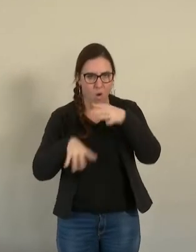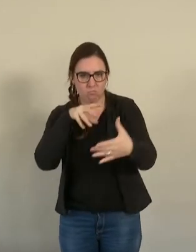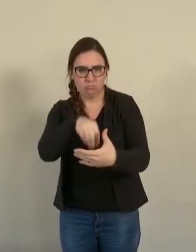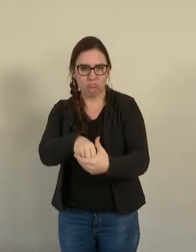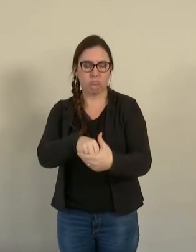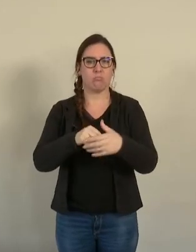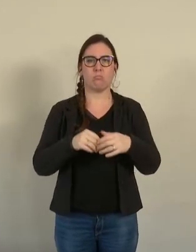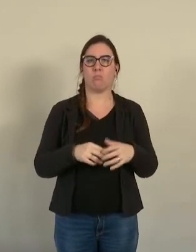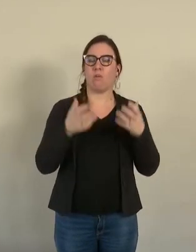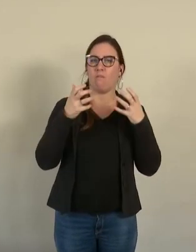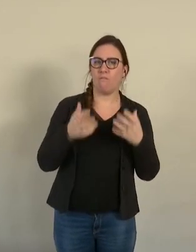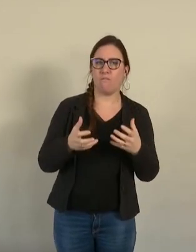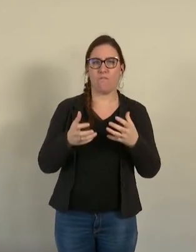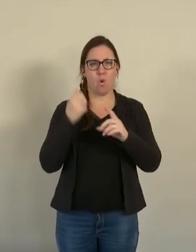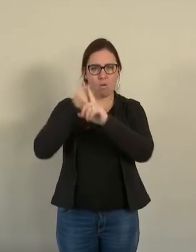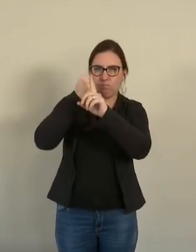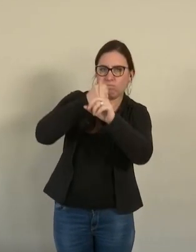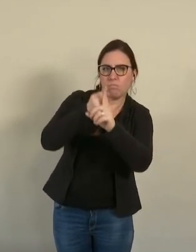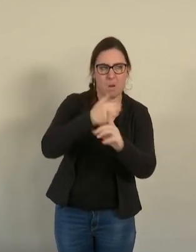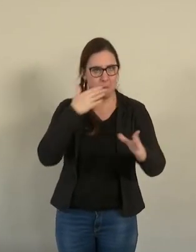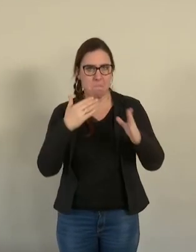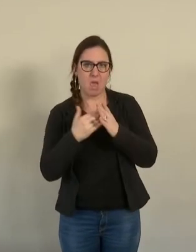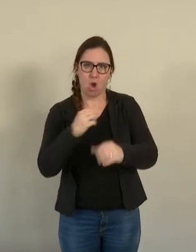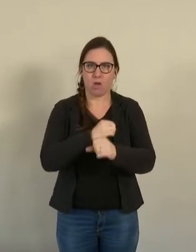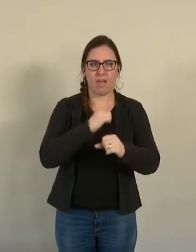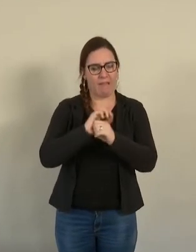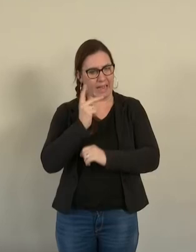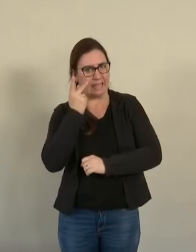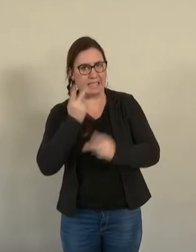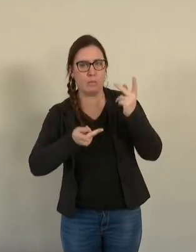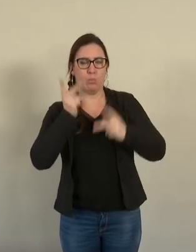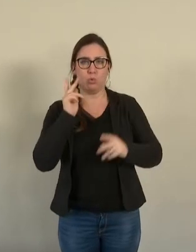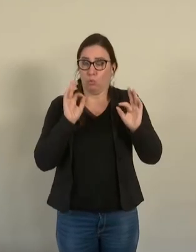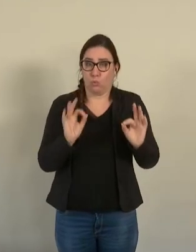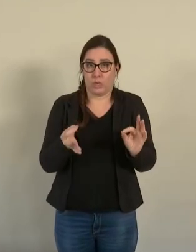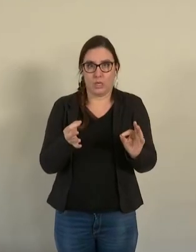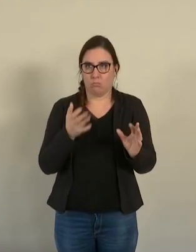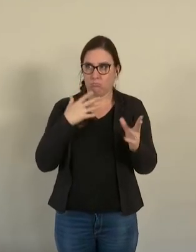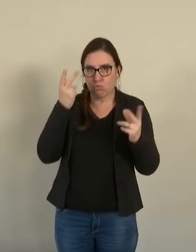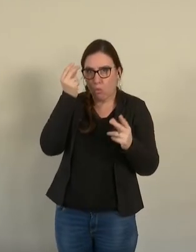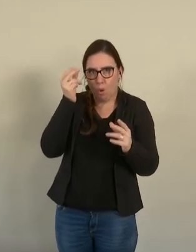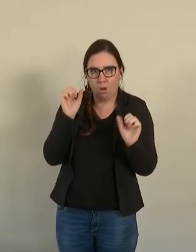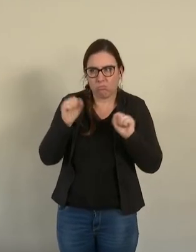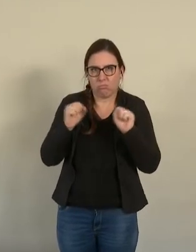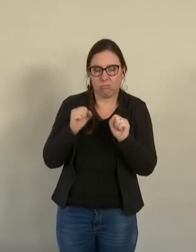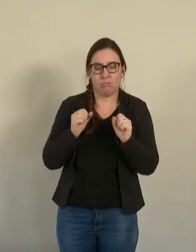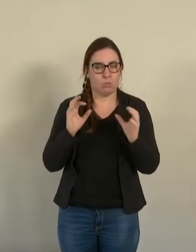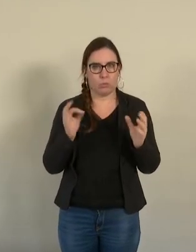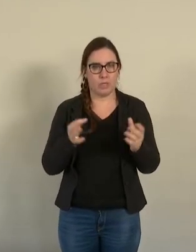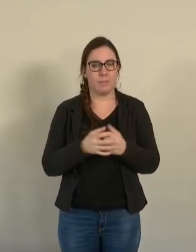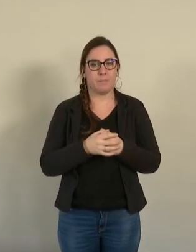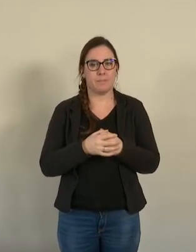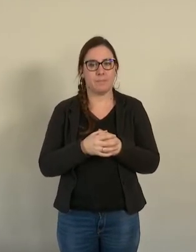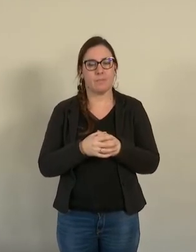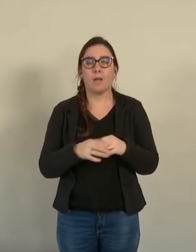vivent plus dignement de leur travail et en ce sens je les comprends et je l' je suis d'accord mais je